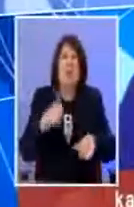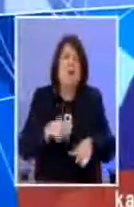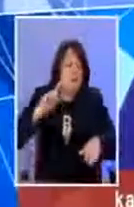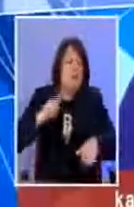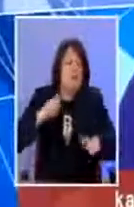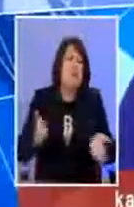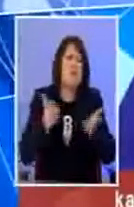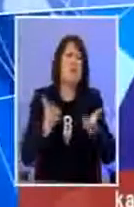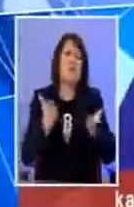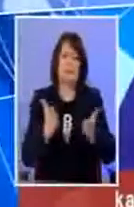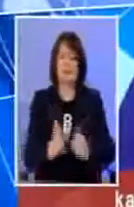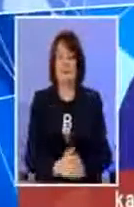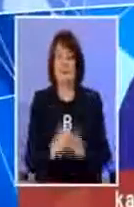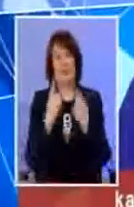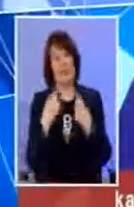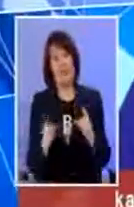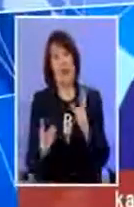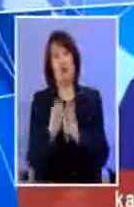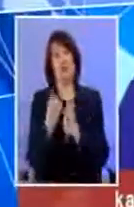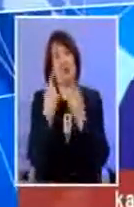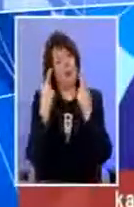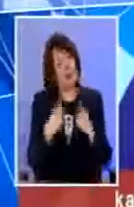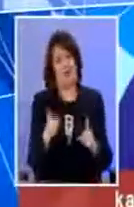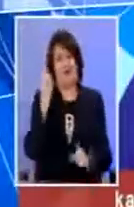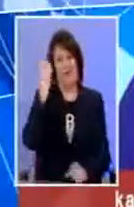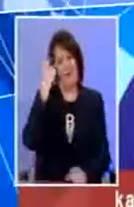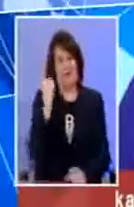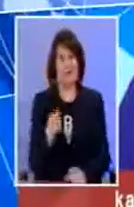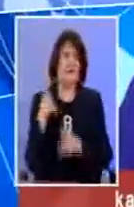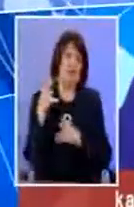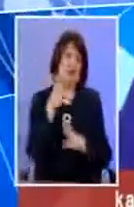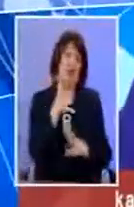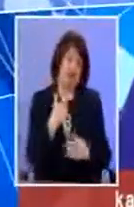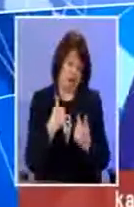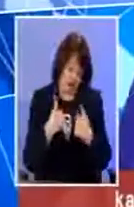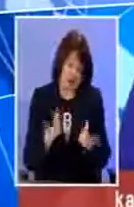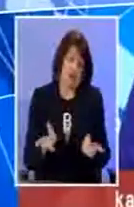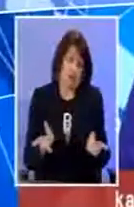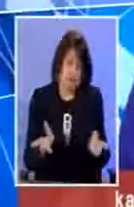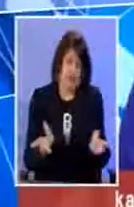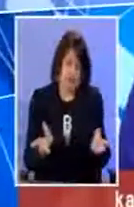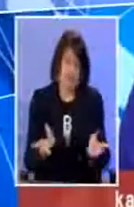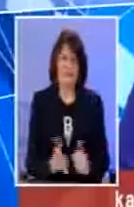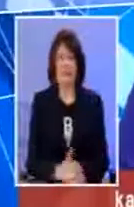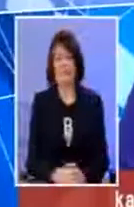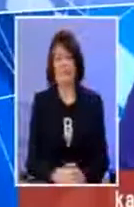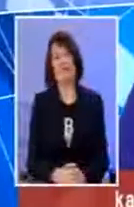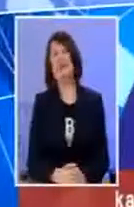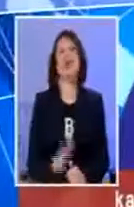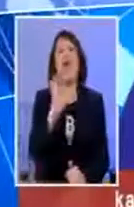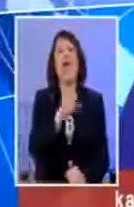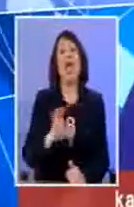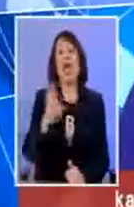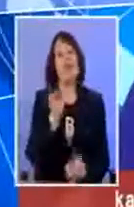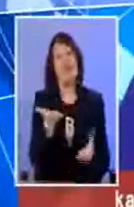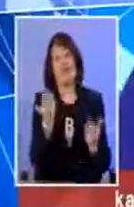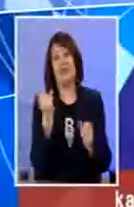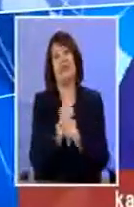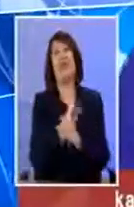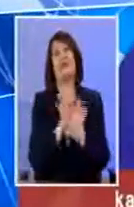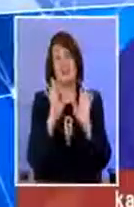τίποτα. Η διαφορά κουλτούρας είναι πολύ μεγάλη, μην κοροϊδεύουμε τον εαυτό μας και σε αυτό τον εξευρωπαϊσμό δεν τον έχουμε